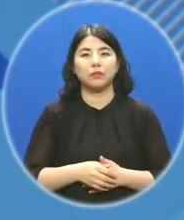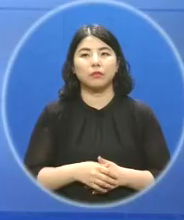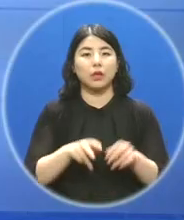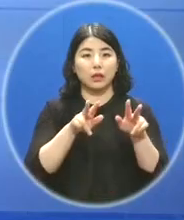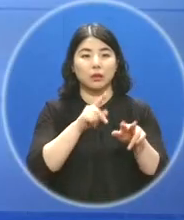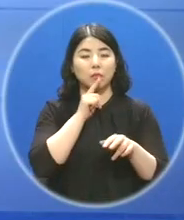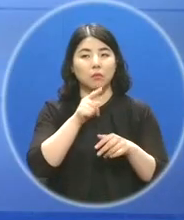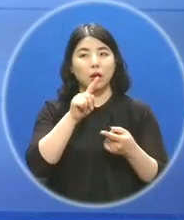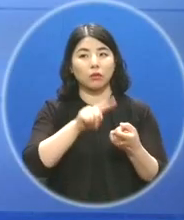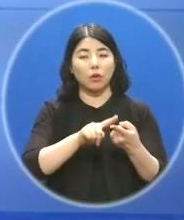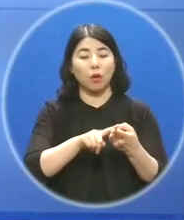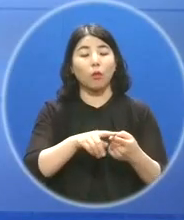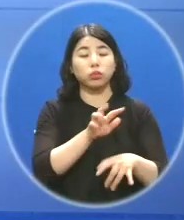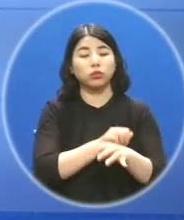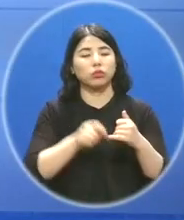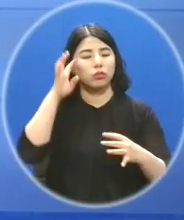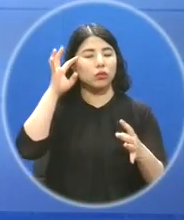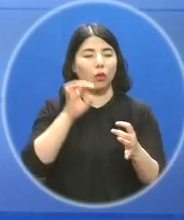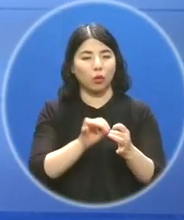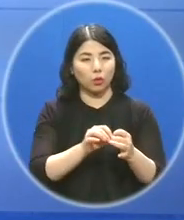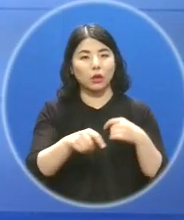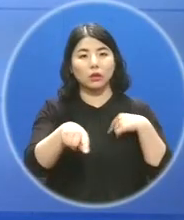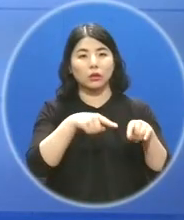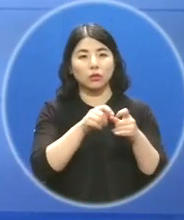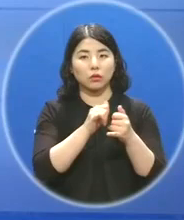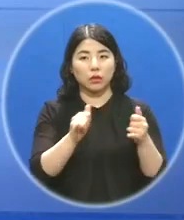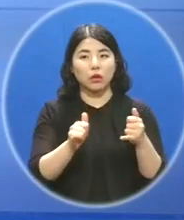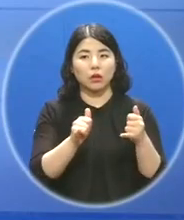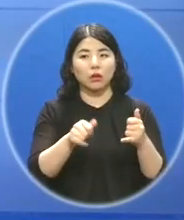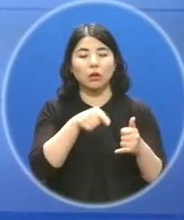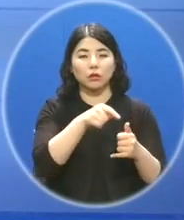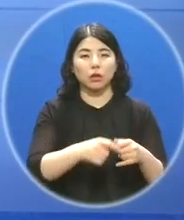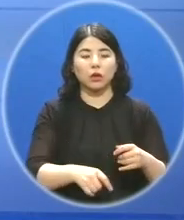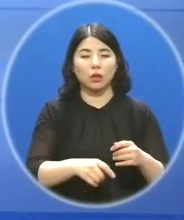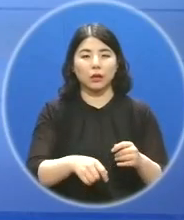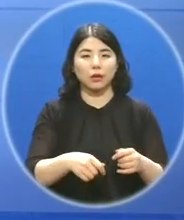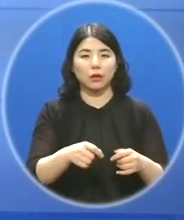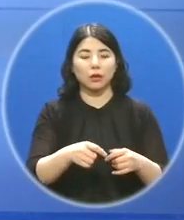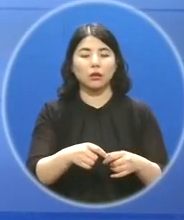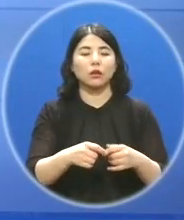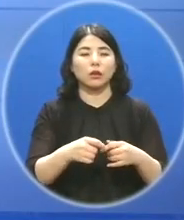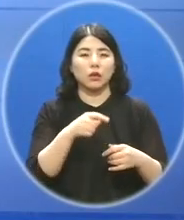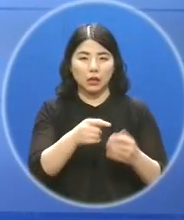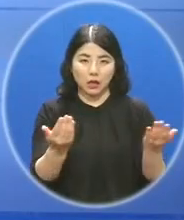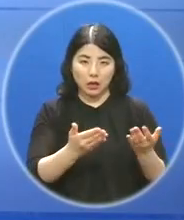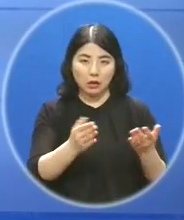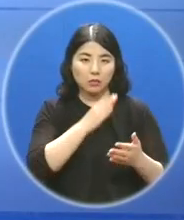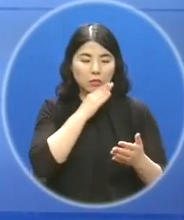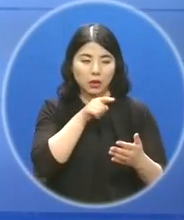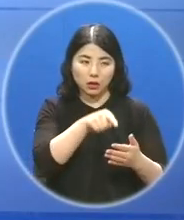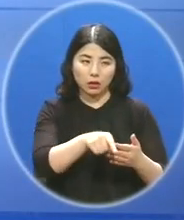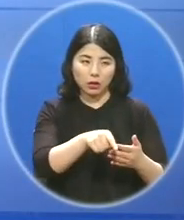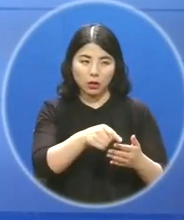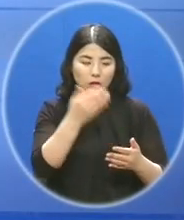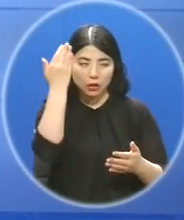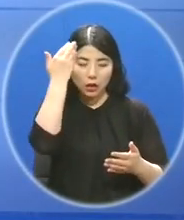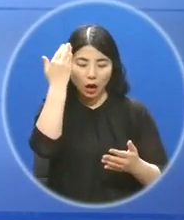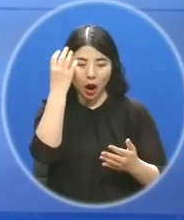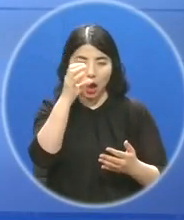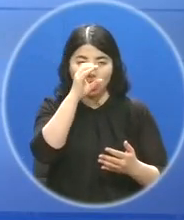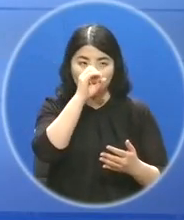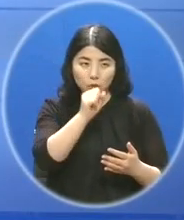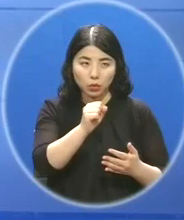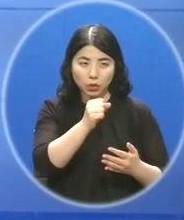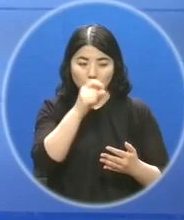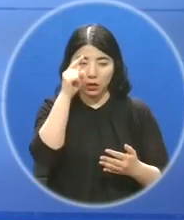지금 말씀하신 거에 대해서 뭐 저희도 적극적으로 동의합니다. 네. 정치인은 어쨌든 간에 소신껏 일을 하는 것도 중요하지만 그 소신이 옳았는지 아니면